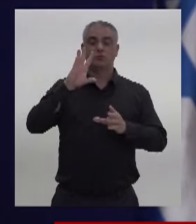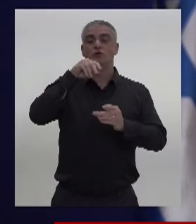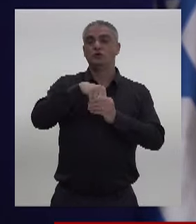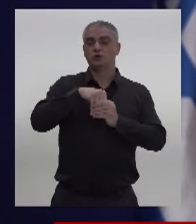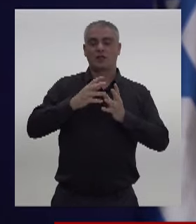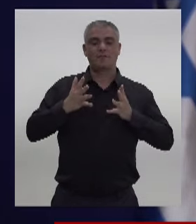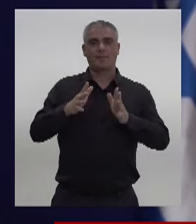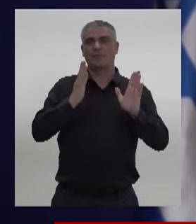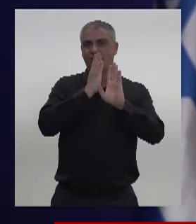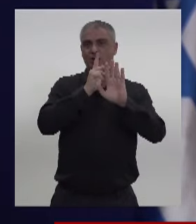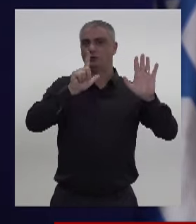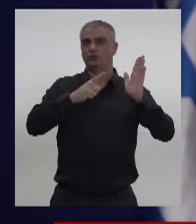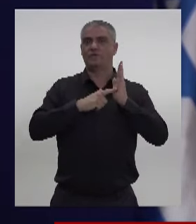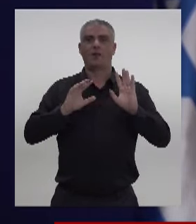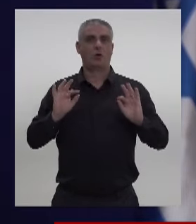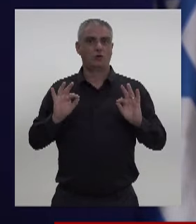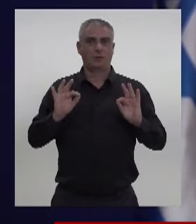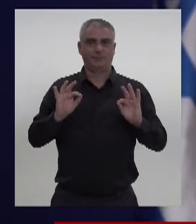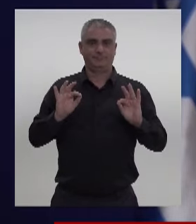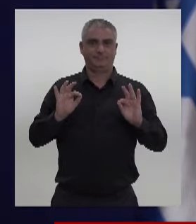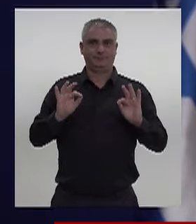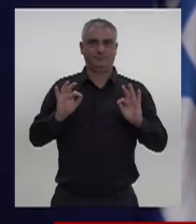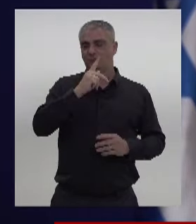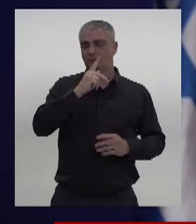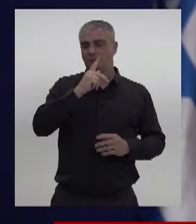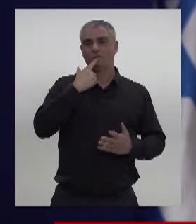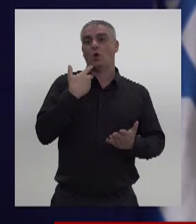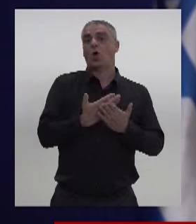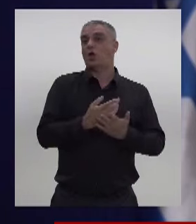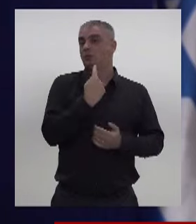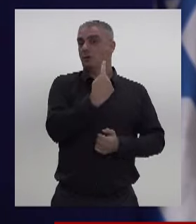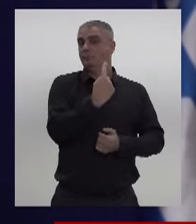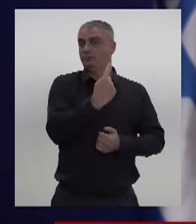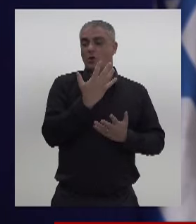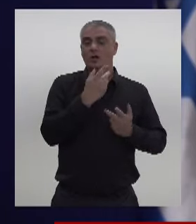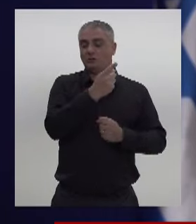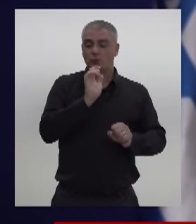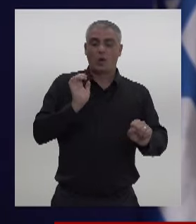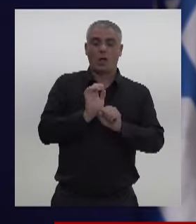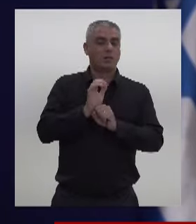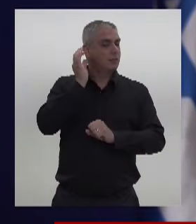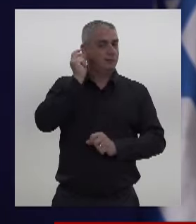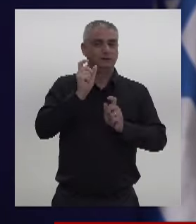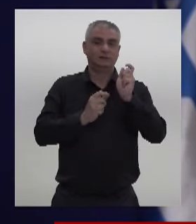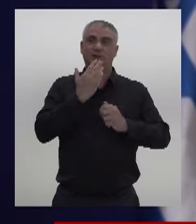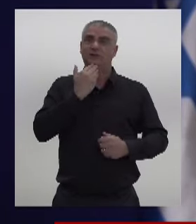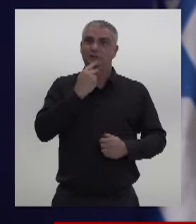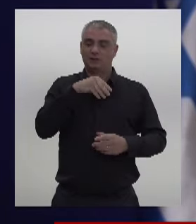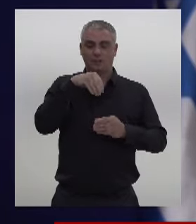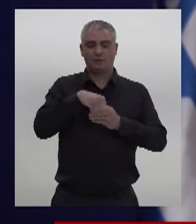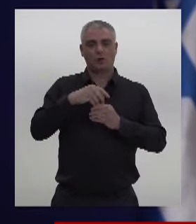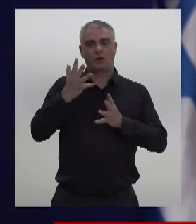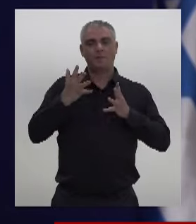במתקפת הטרור ב7 באוקטובר קסה מודה בקולו כיצד אנס אזרחית ישראלית במסגרת